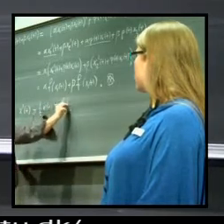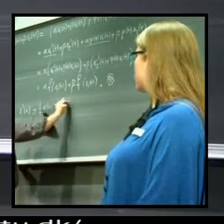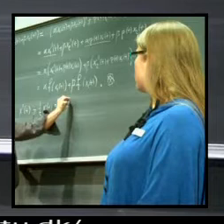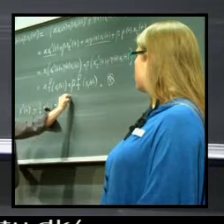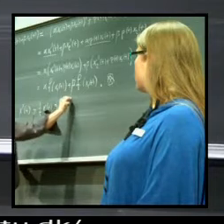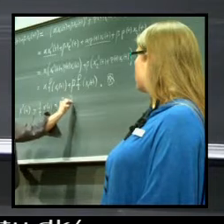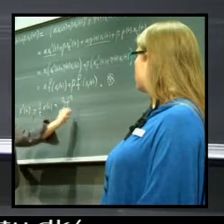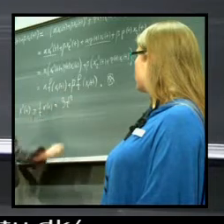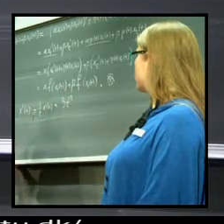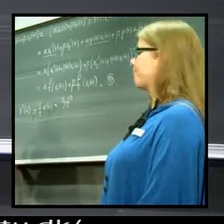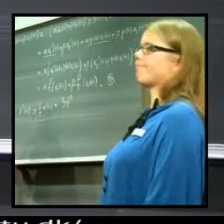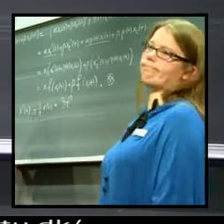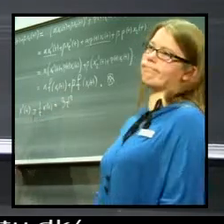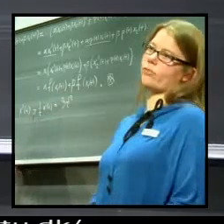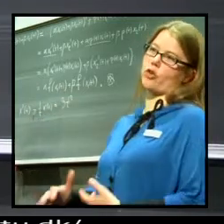det kunne hedde 3t i anden.